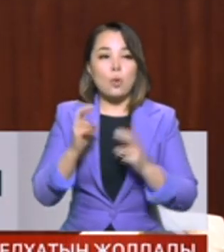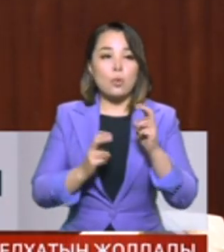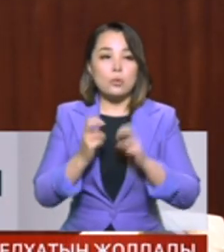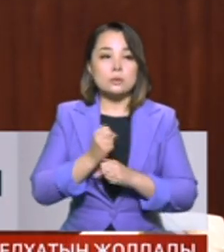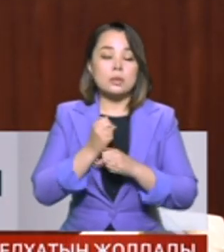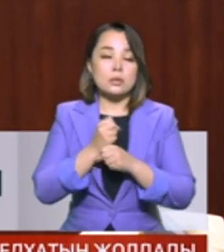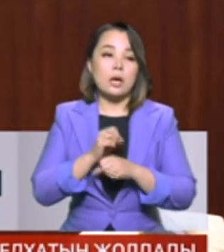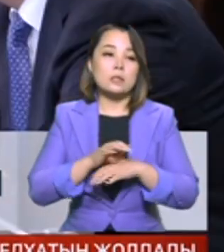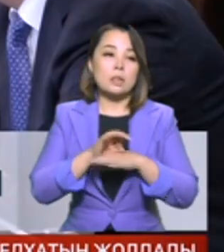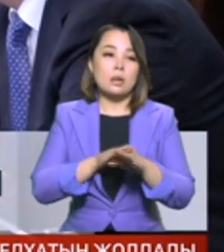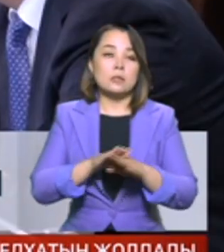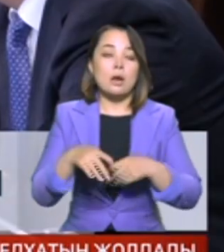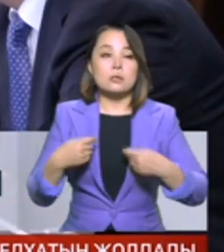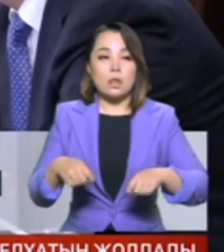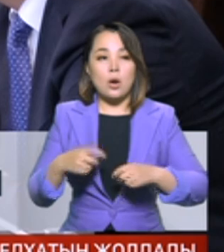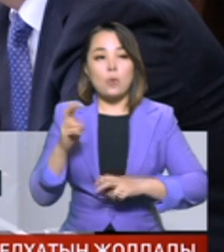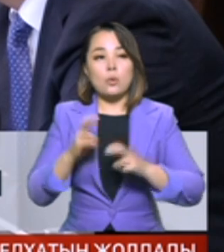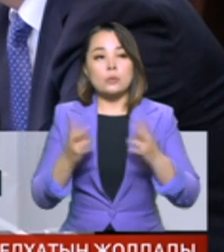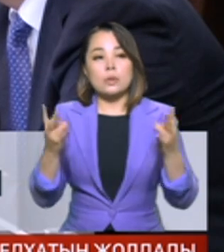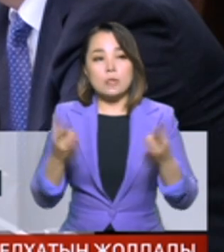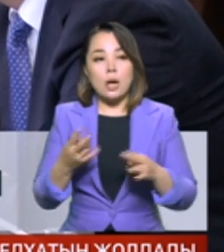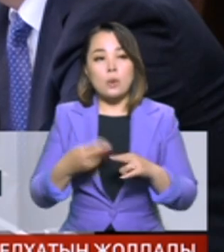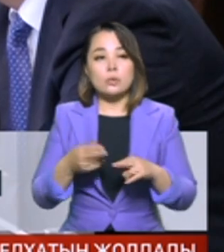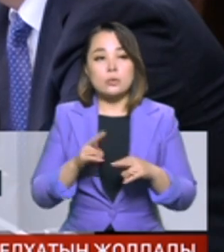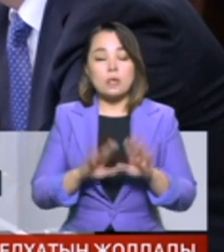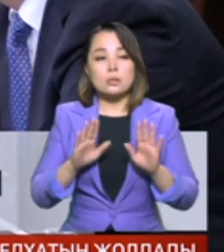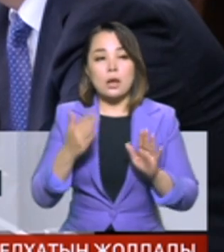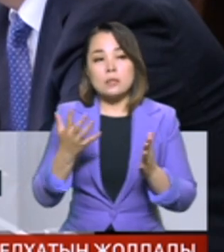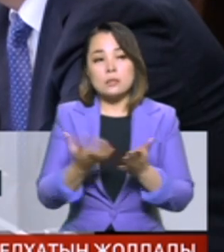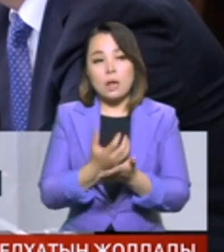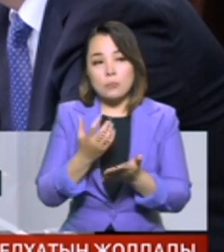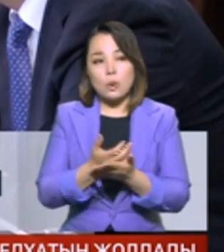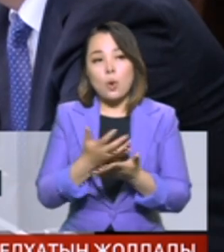өңделген тауарларды өндіруіміз қажет. Сонда